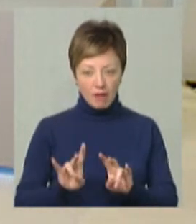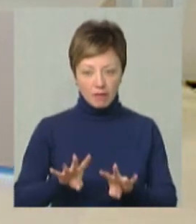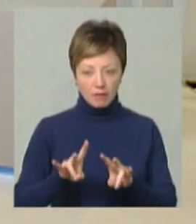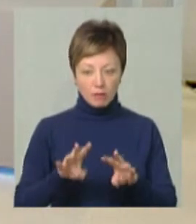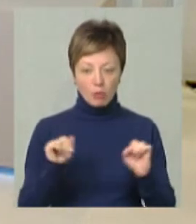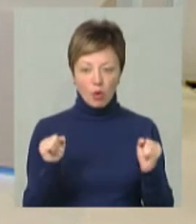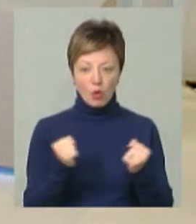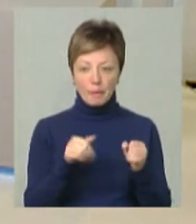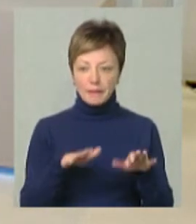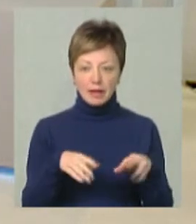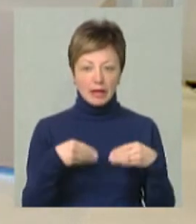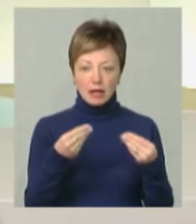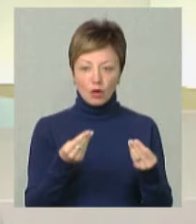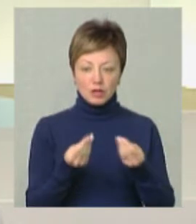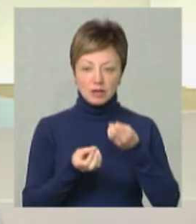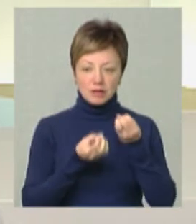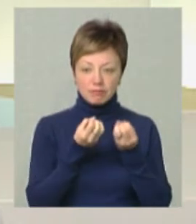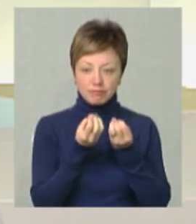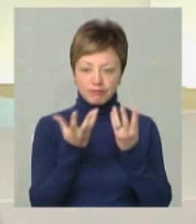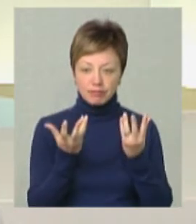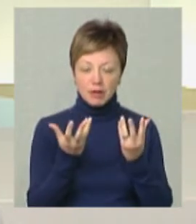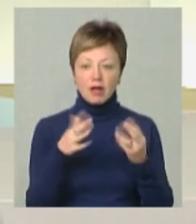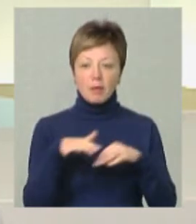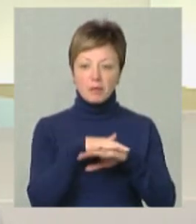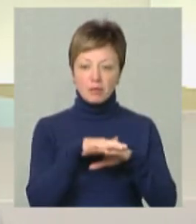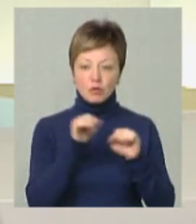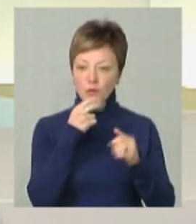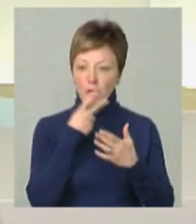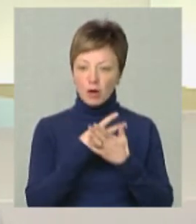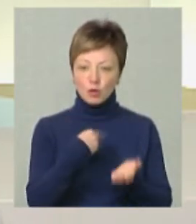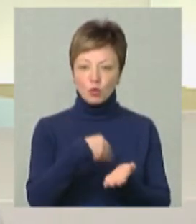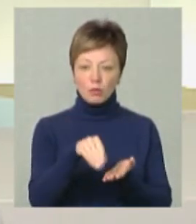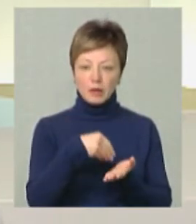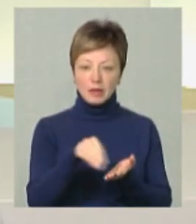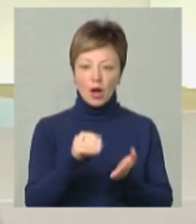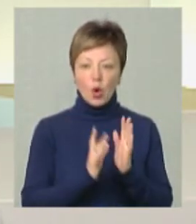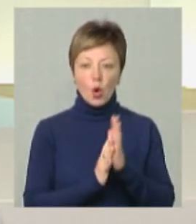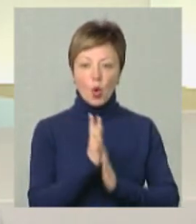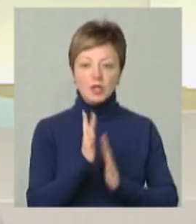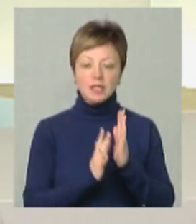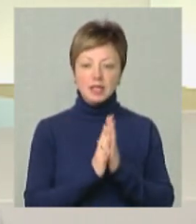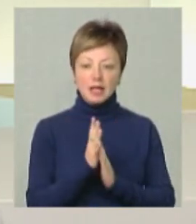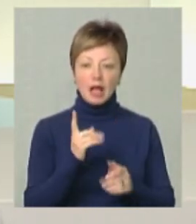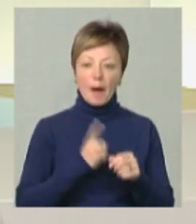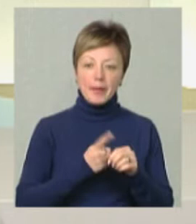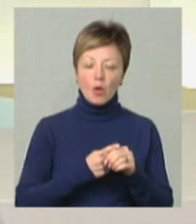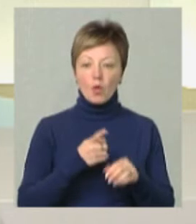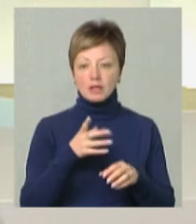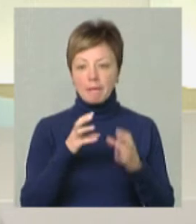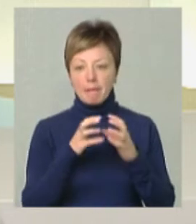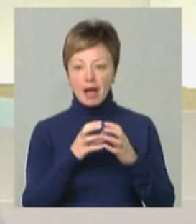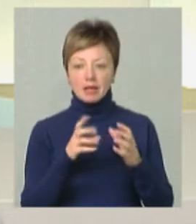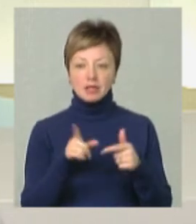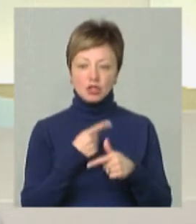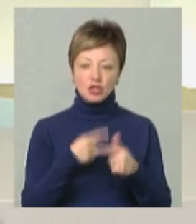у прохолодному місці, не даючи розпускатися брунькам, тому на ринку можна побачити і купити рослини, ті самі ж абрикоси, персики